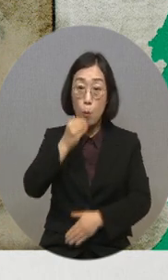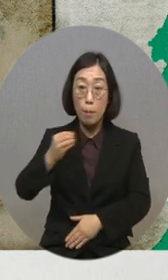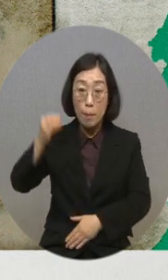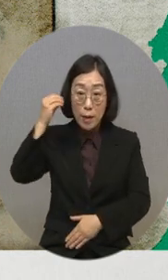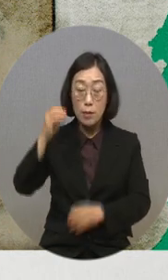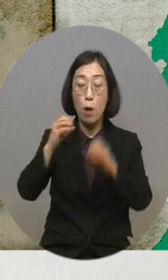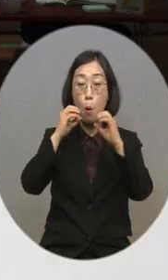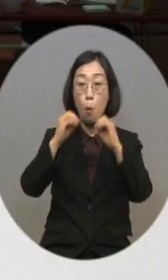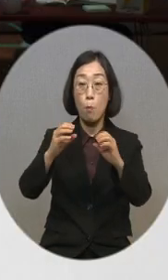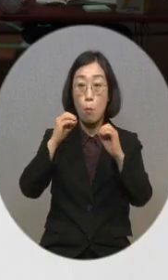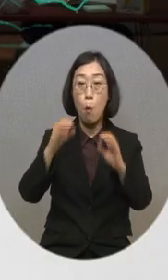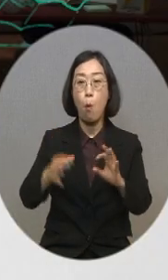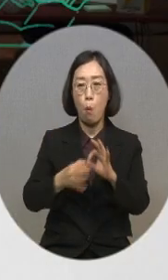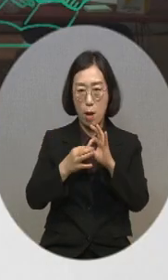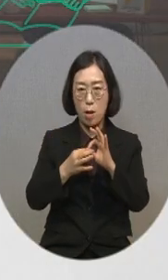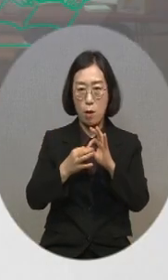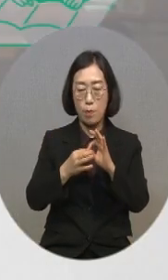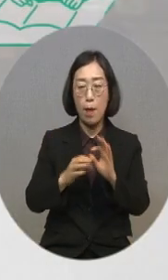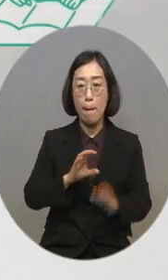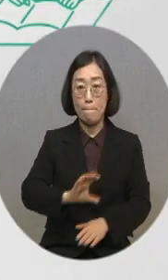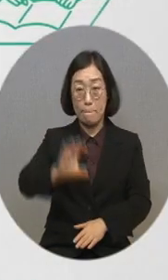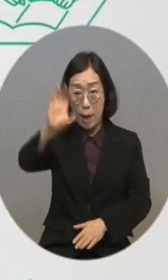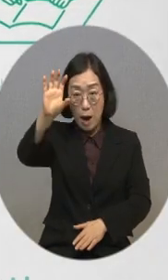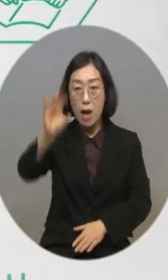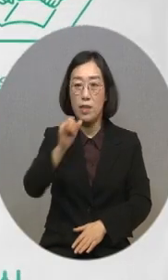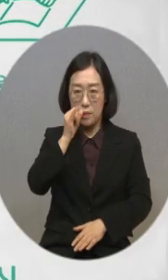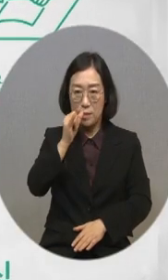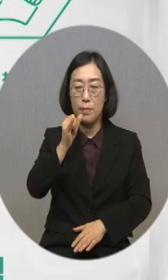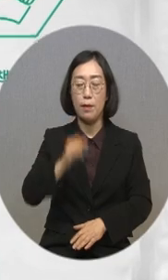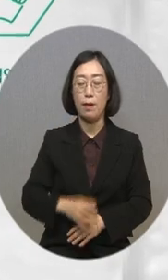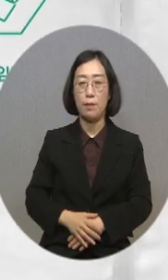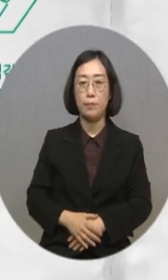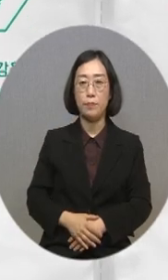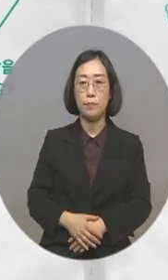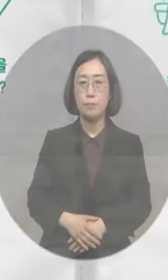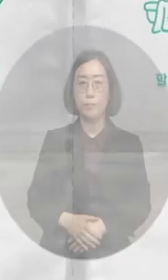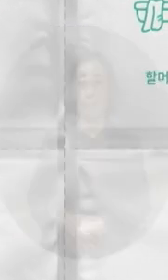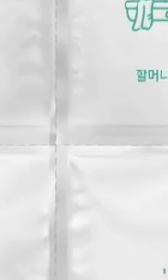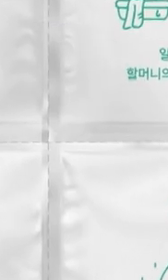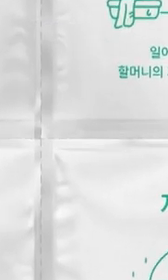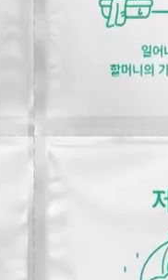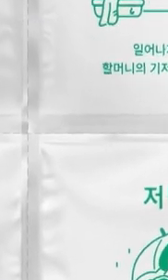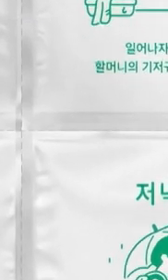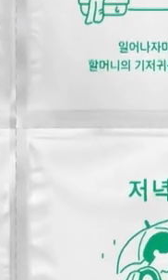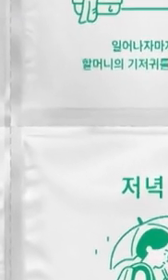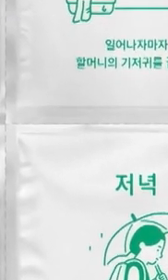캠페인 페이지를 제작해 운영합니다. 복지TV 뉴스 정유정입니다.